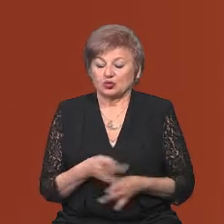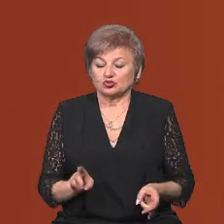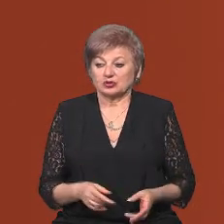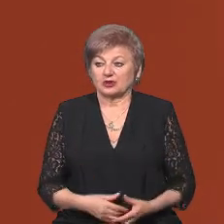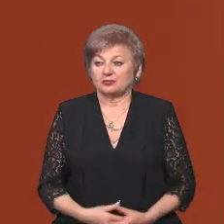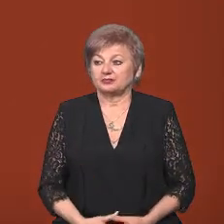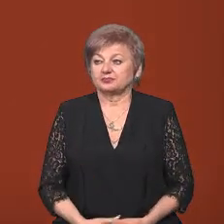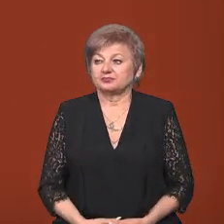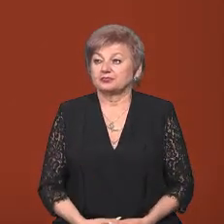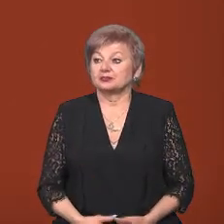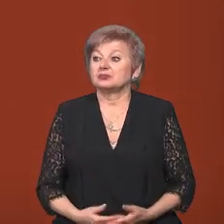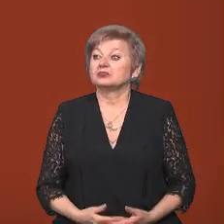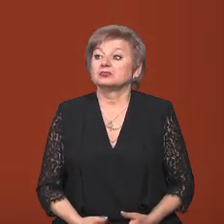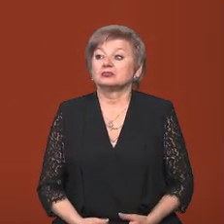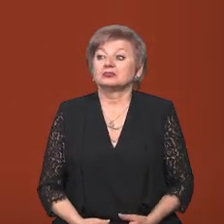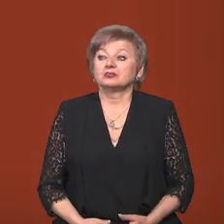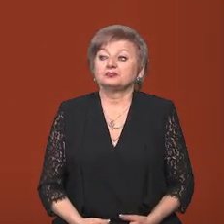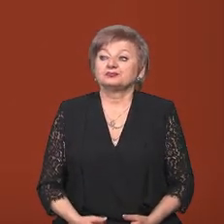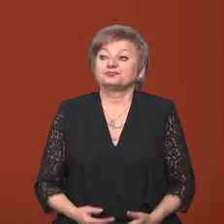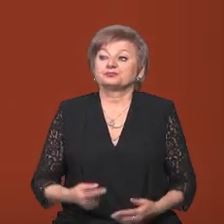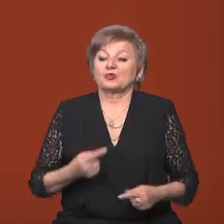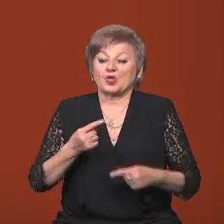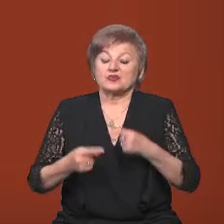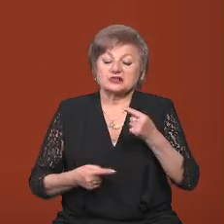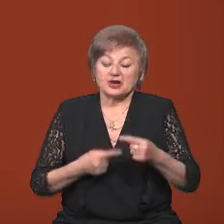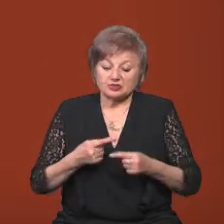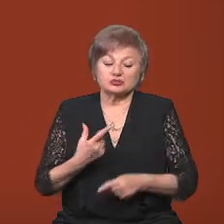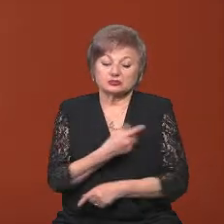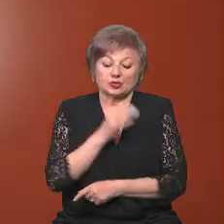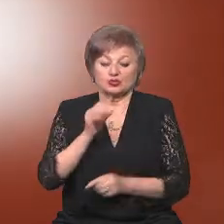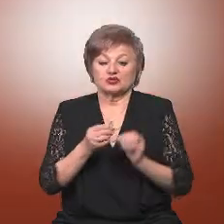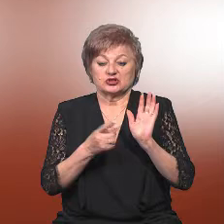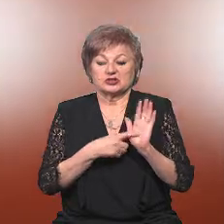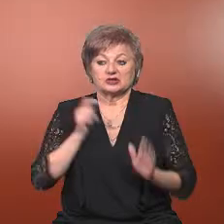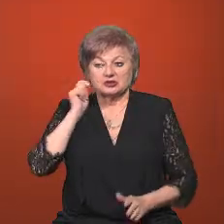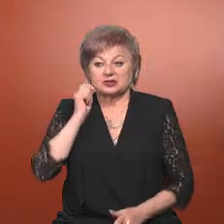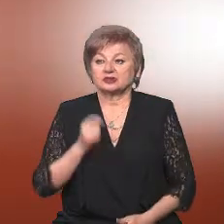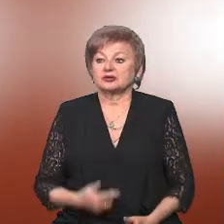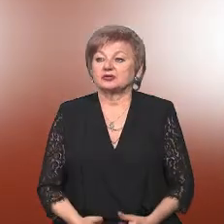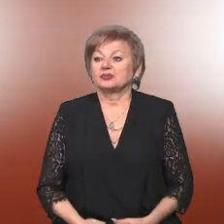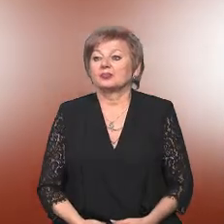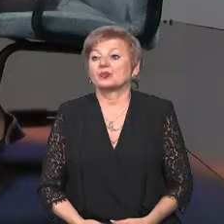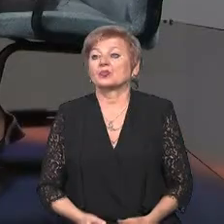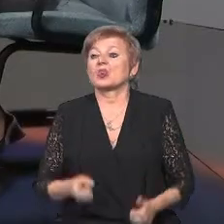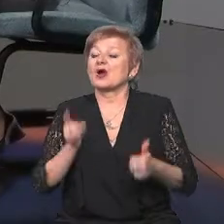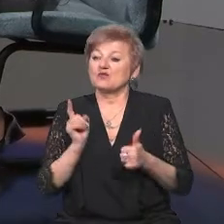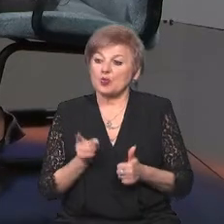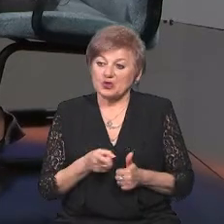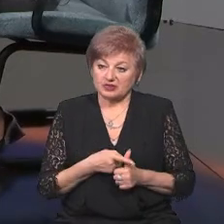потрібна. Дитина щеплена. Чергове щеплення – це буде в 16 років. Пані Тетяна, от щодо цих документів.